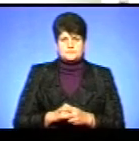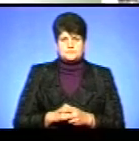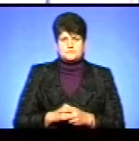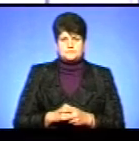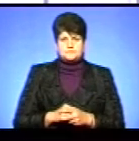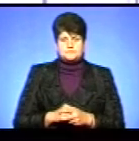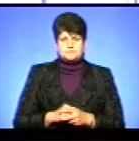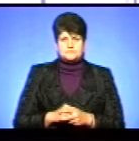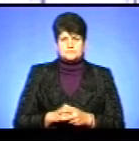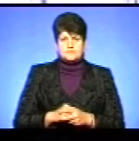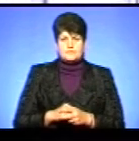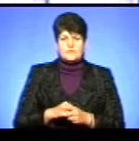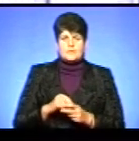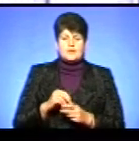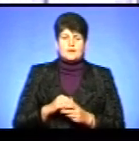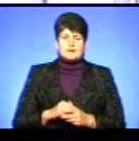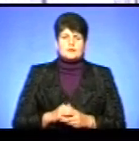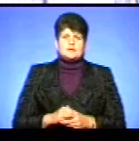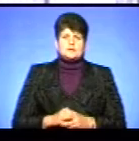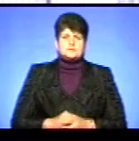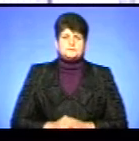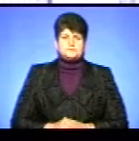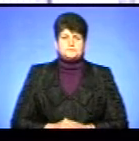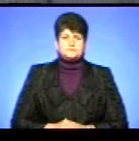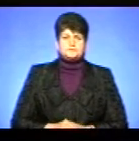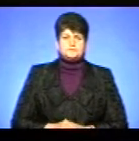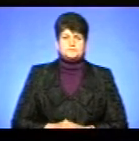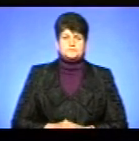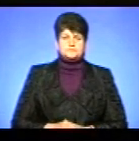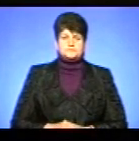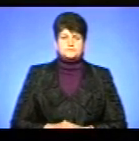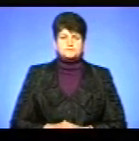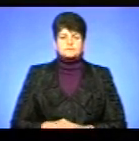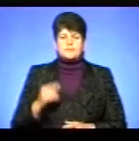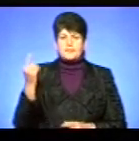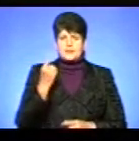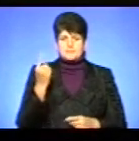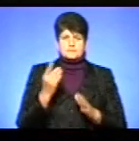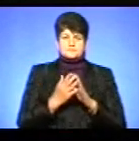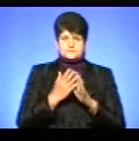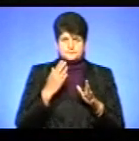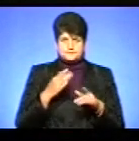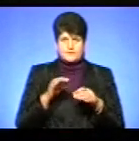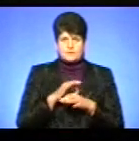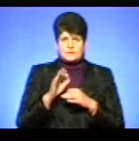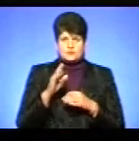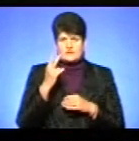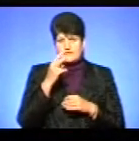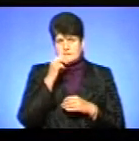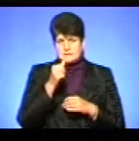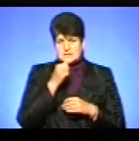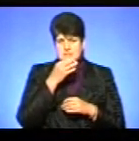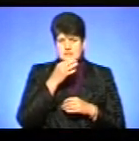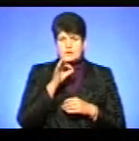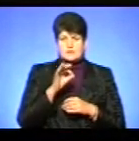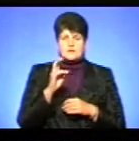Богдана Сарабун, Юрій Багрій. Новини. Перша хвиля проекту триватиме 2 місяці, розповіла